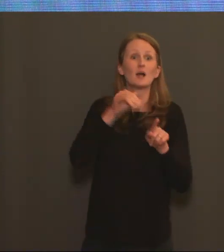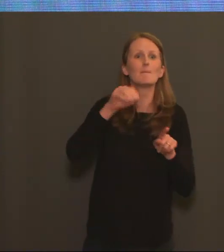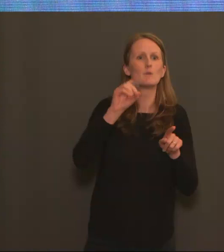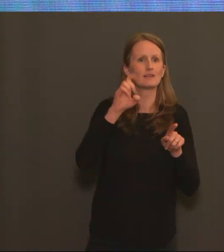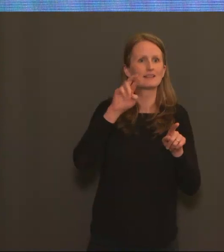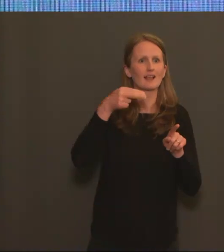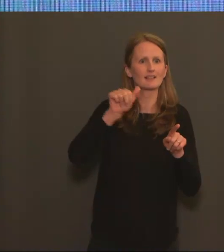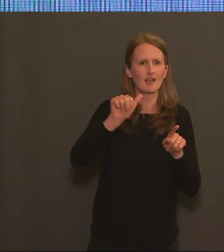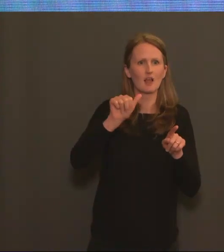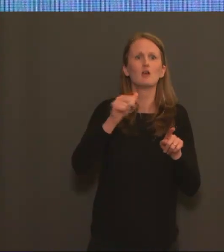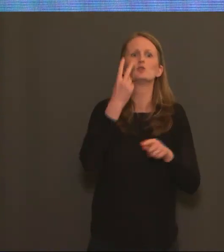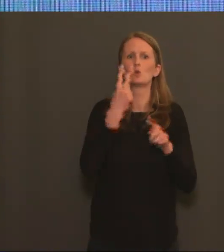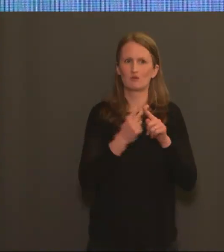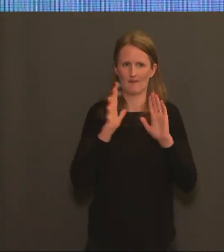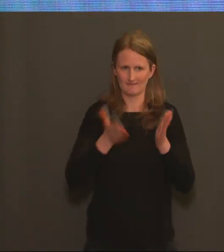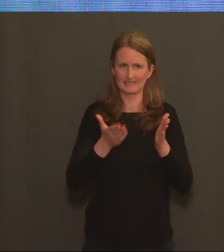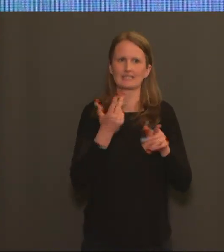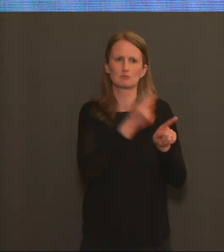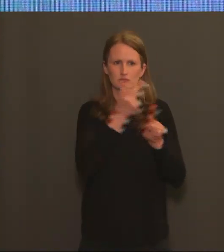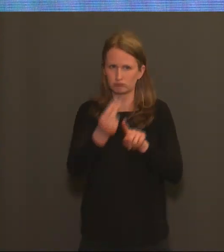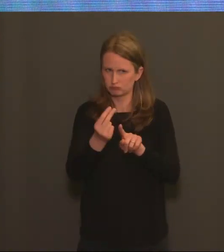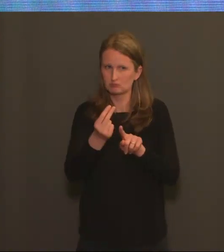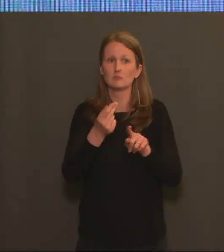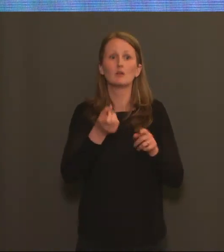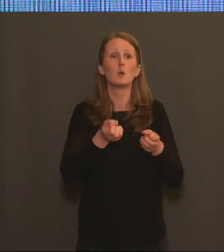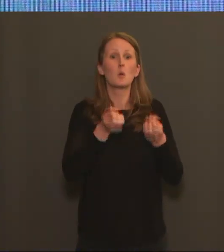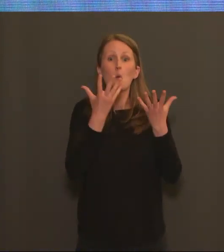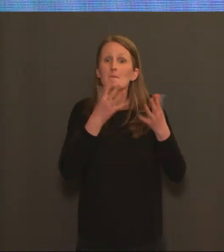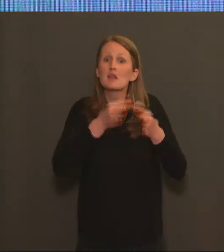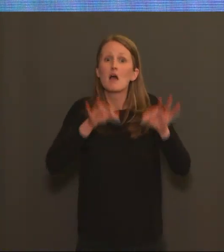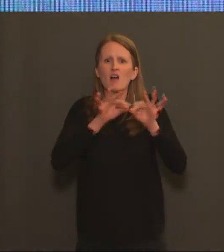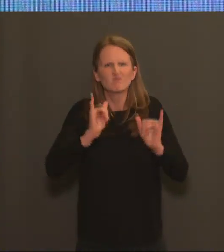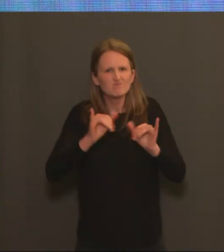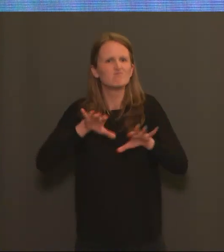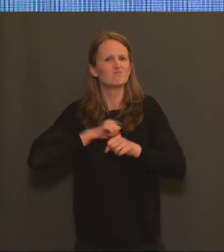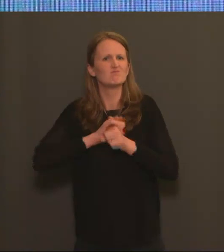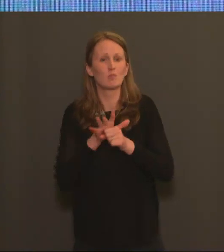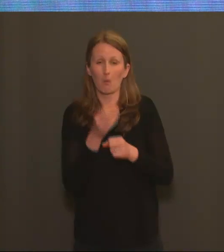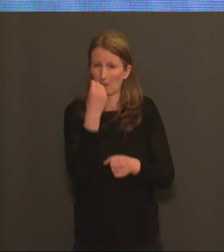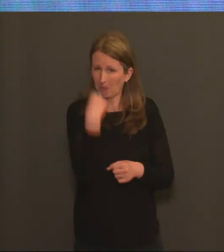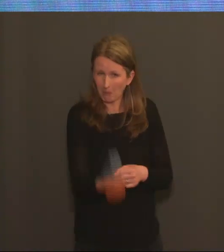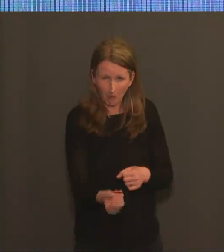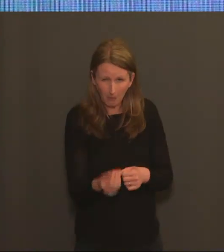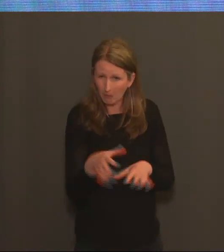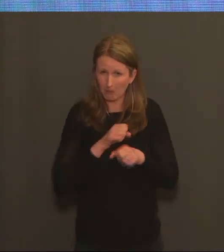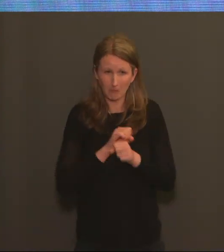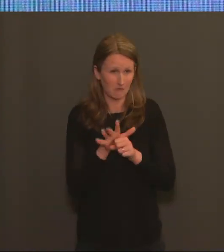doses de vaccin et après le vaccin AstraZeneca après la première